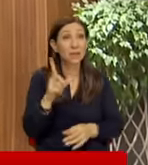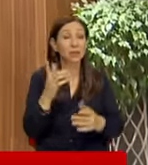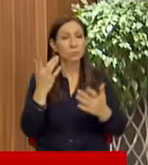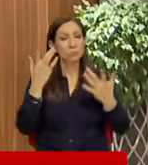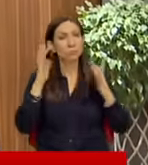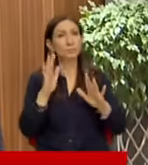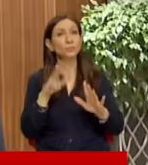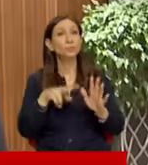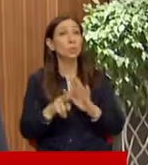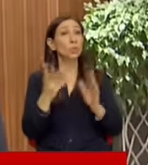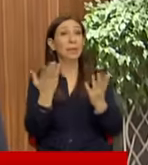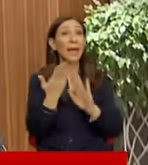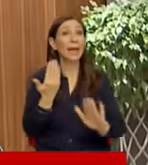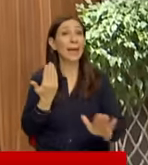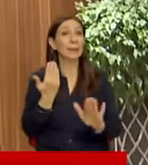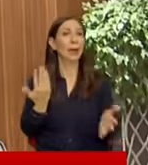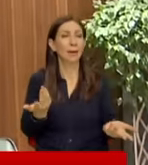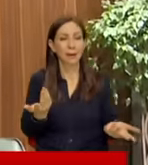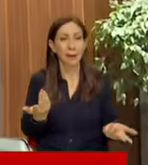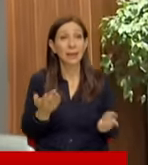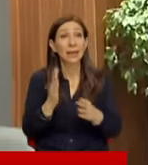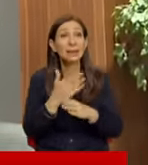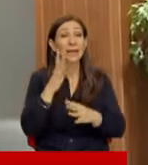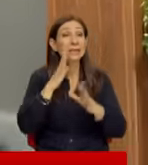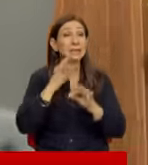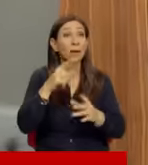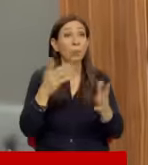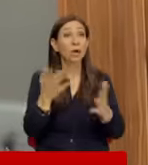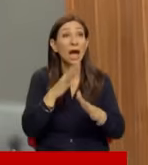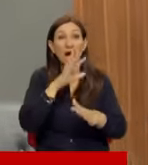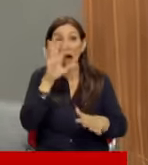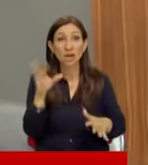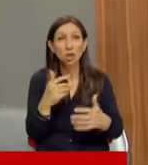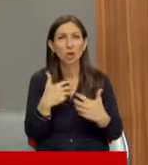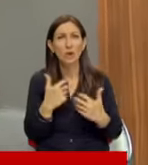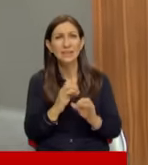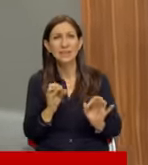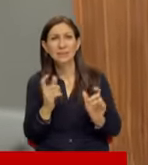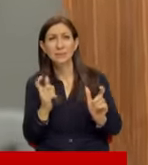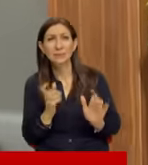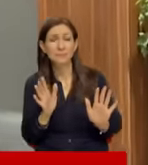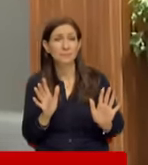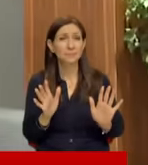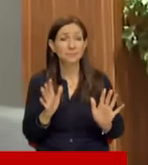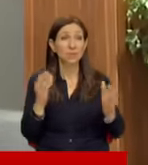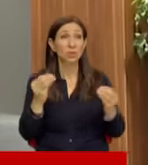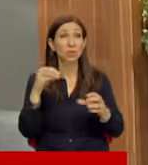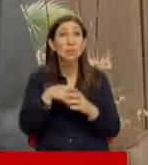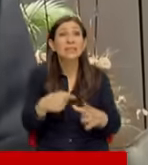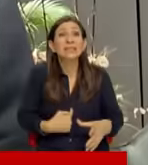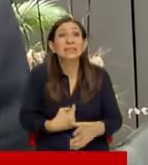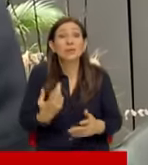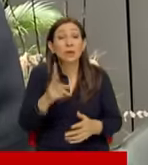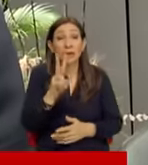Çağdaş yöntemler niye geride tutuluyor? Yani niye insanlar bu kadar her şeyde güvensiz bir ortamın içerisinde olduğunu